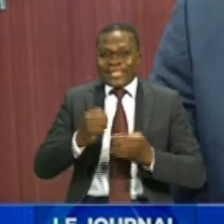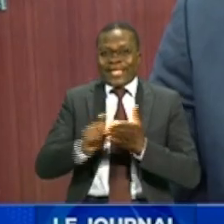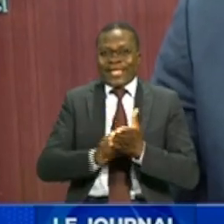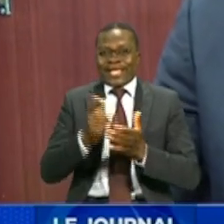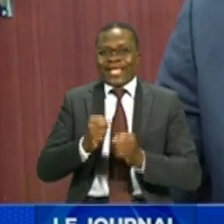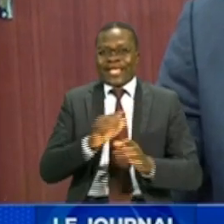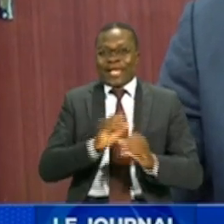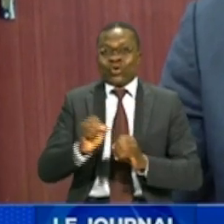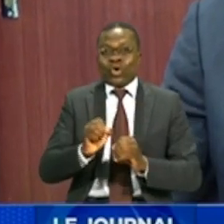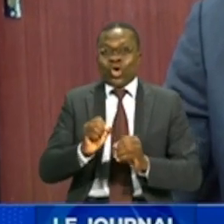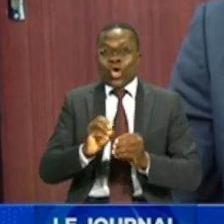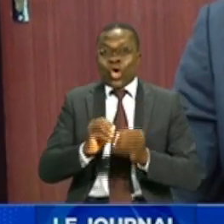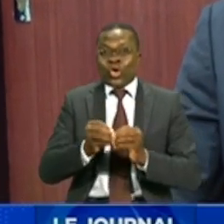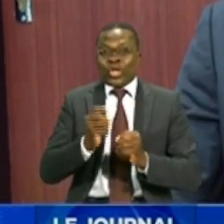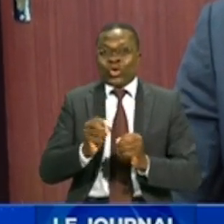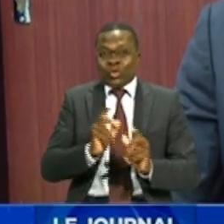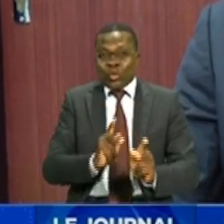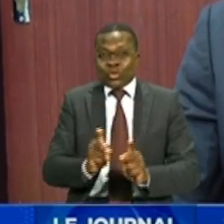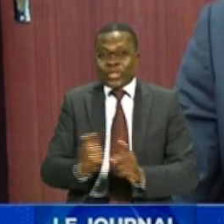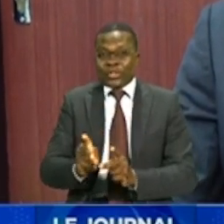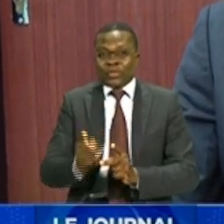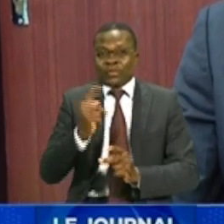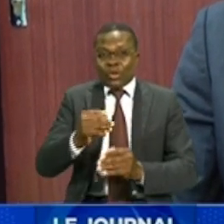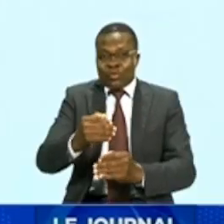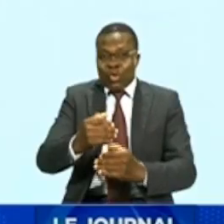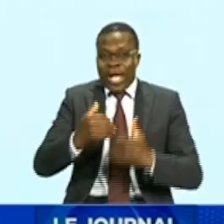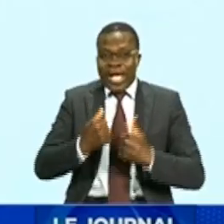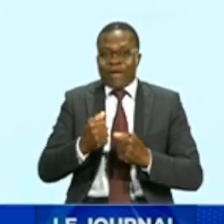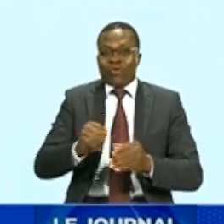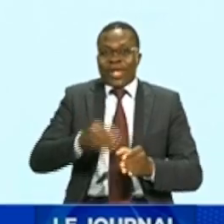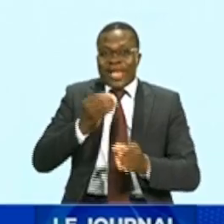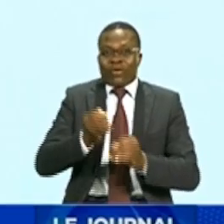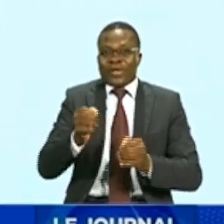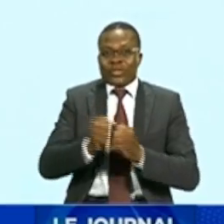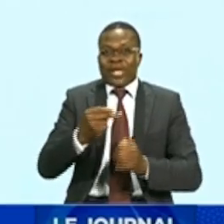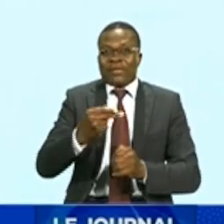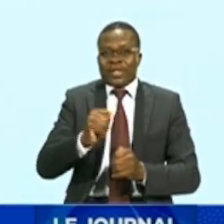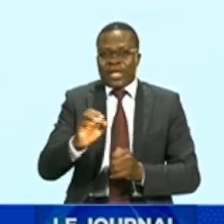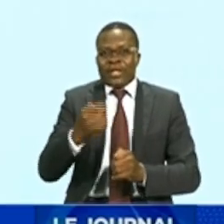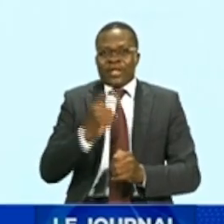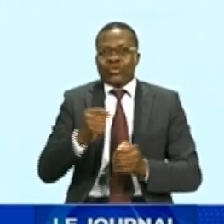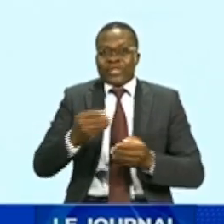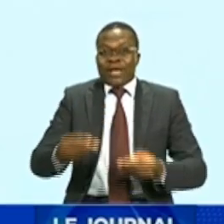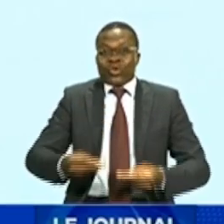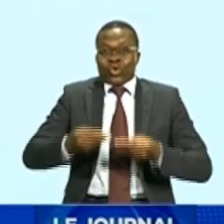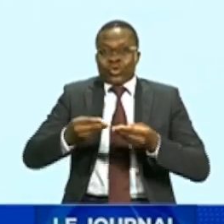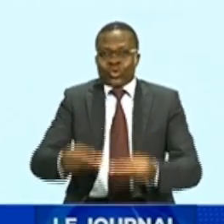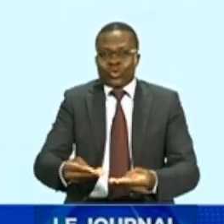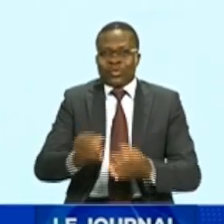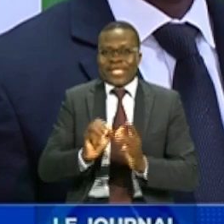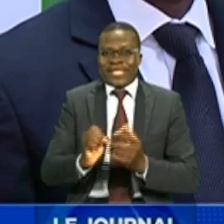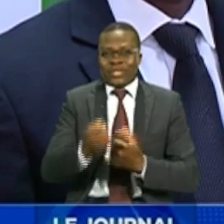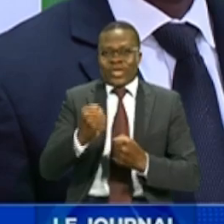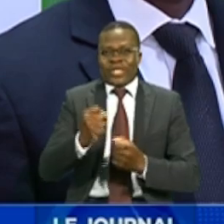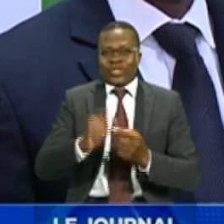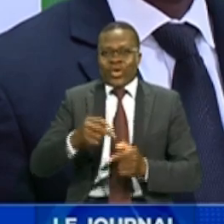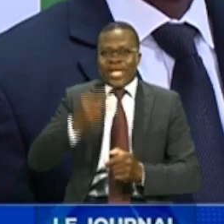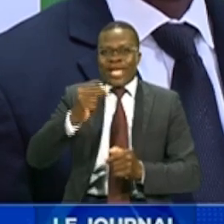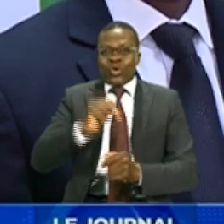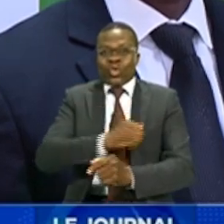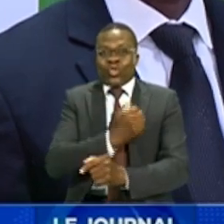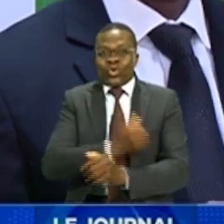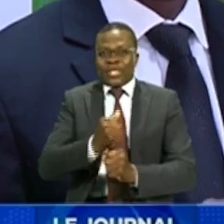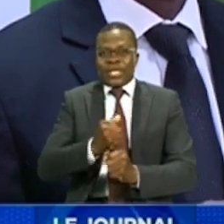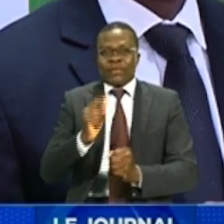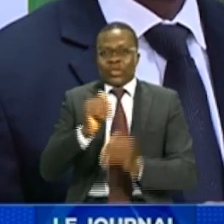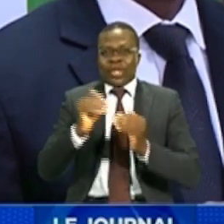un certain nombre de processus pour avoir la convention avec la RAC. Donc nous avons soumis cette situation à la Haute Autorité.